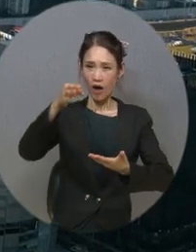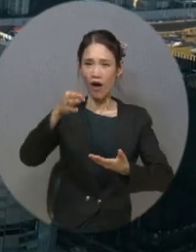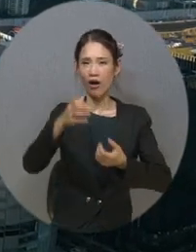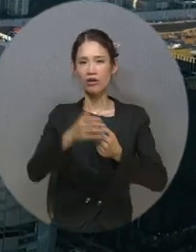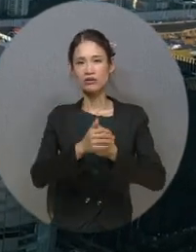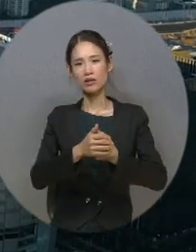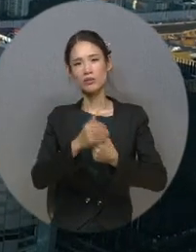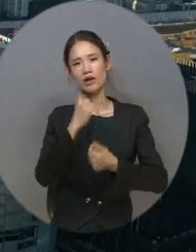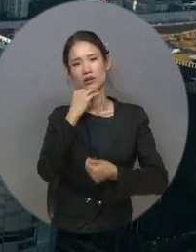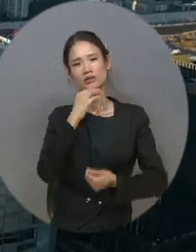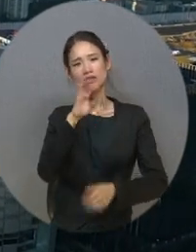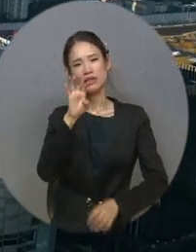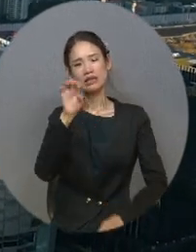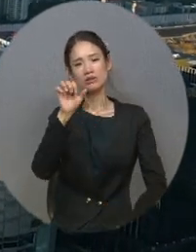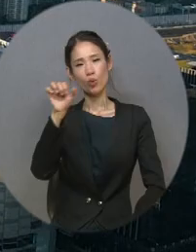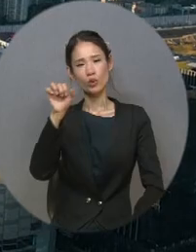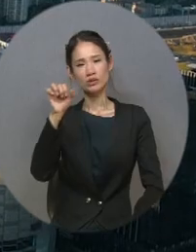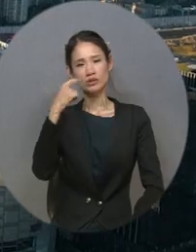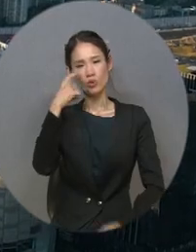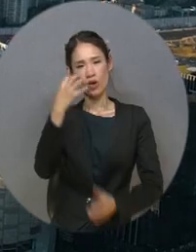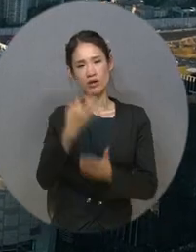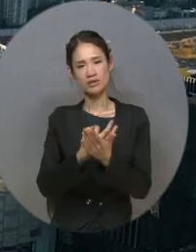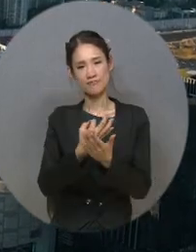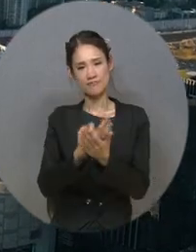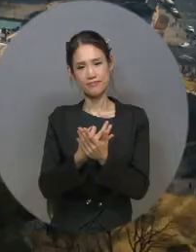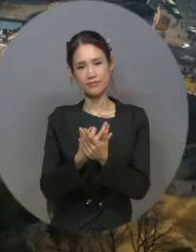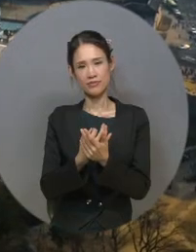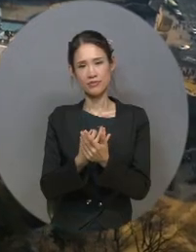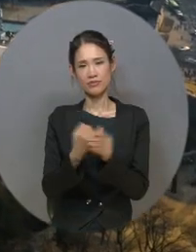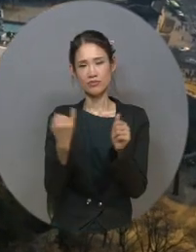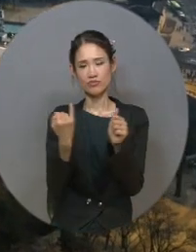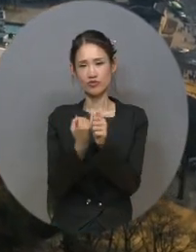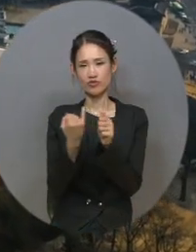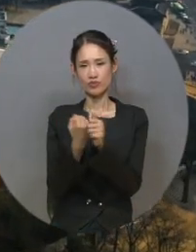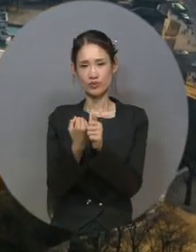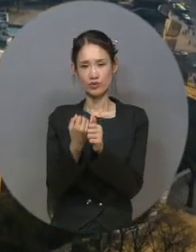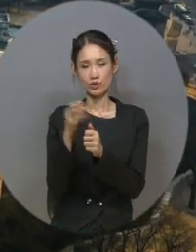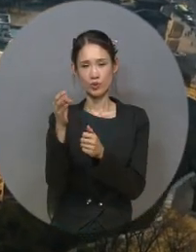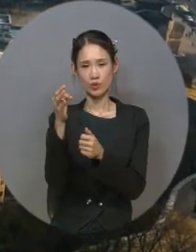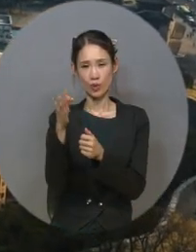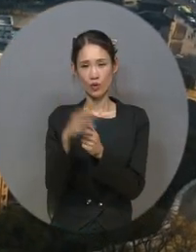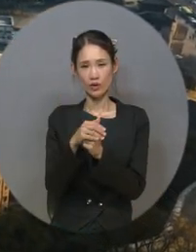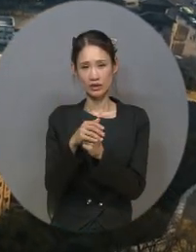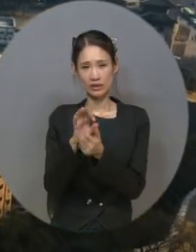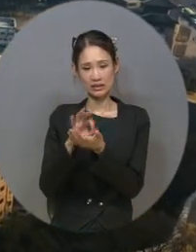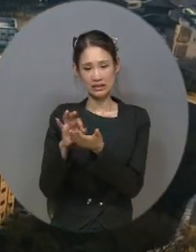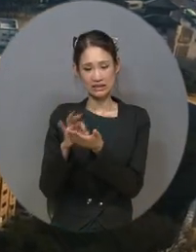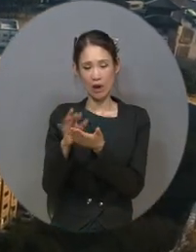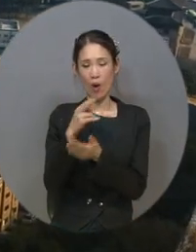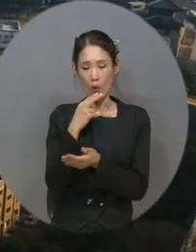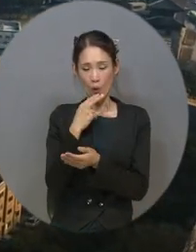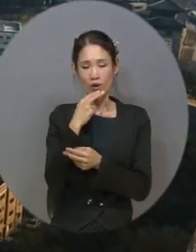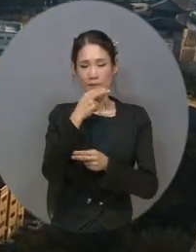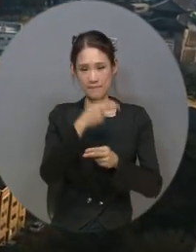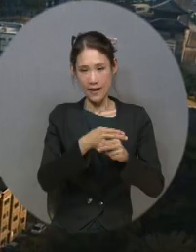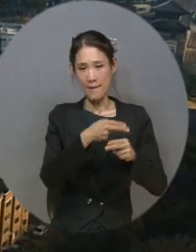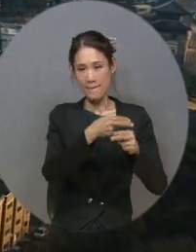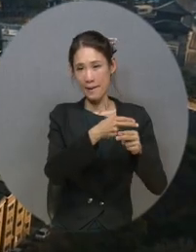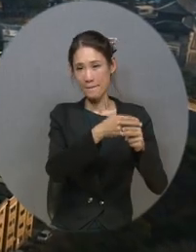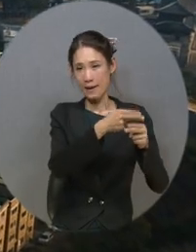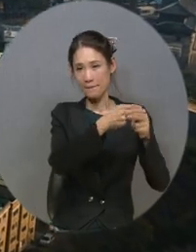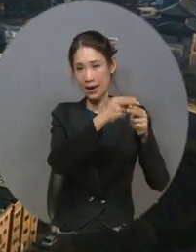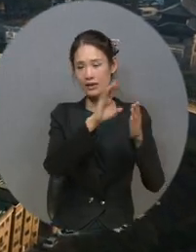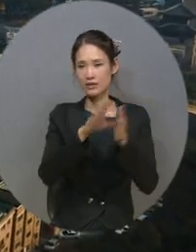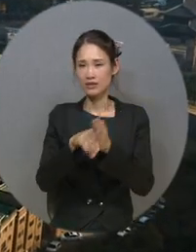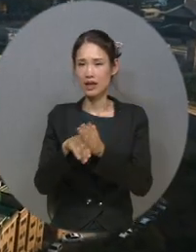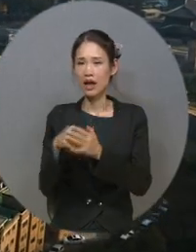중산층 그 봉급을 받아가지고 부부가 한 푼도 안 쓰고 모았을 때 몇 년을 모아야